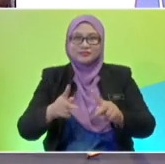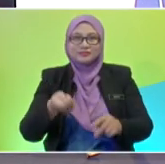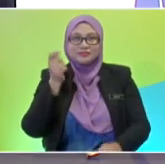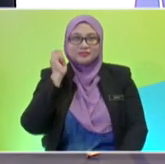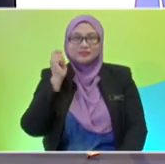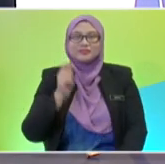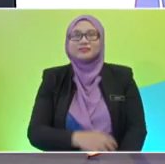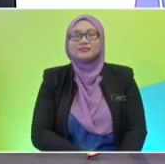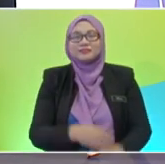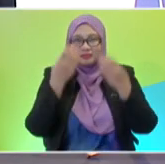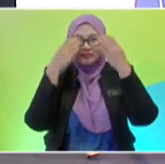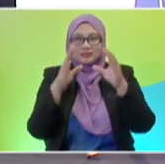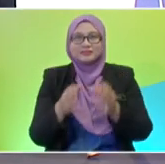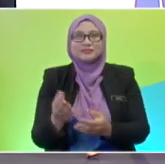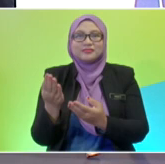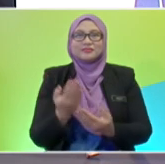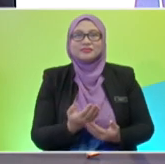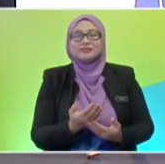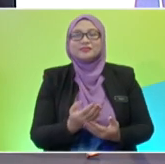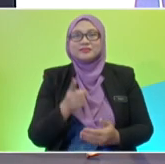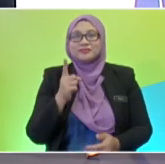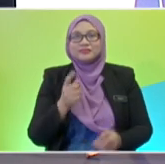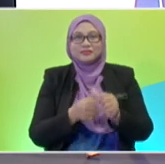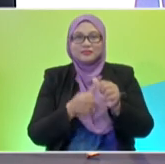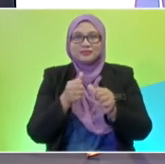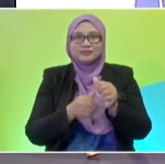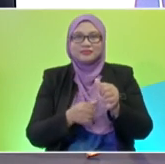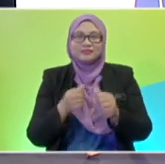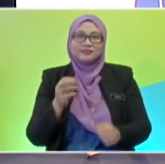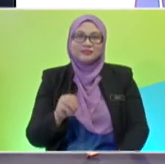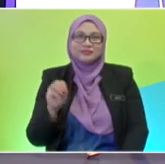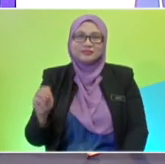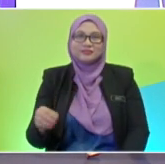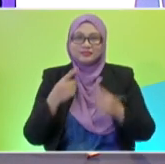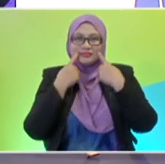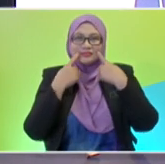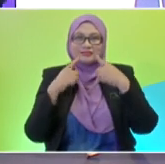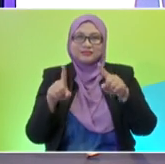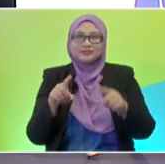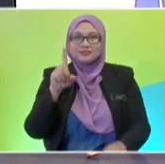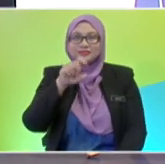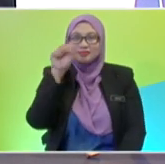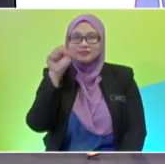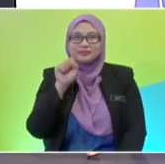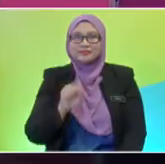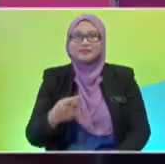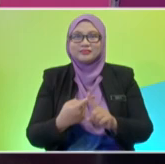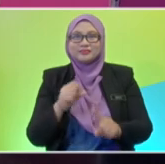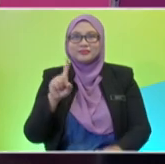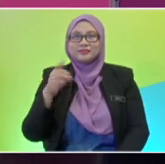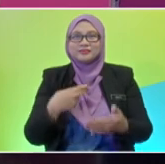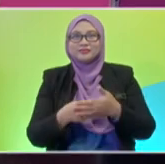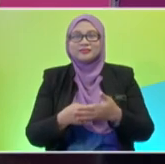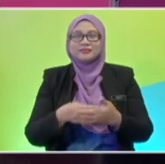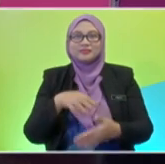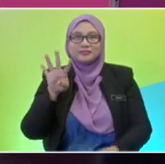Oke gua minta murid setiap murid jawab satu soalnya satu sampai soal 4 dahulu oke soal